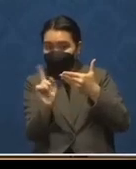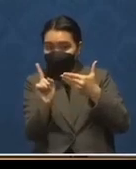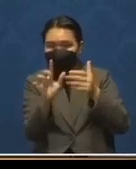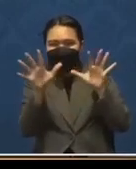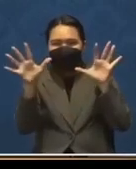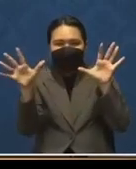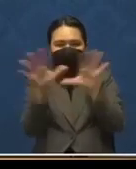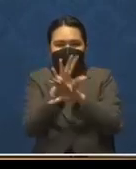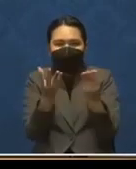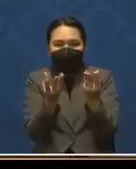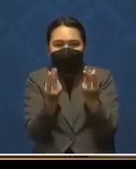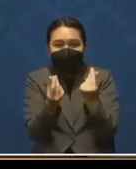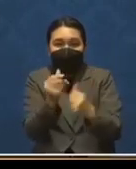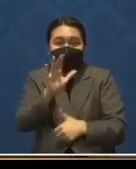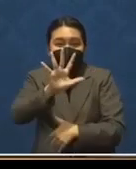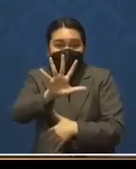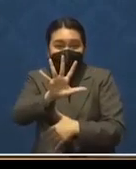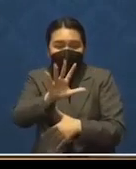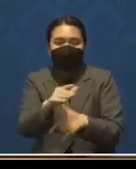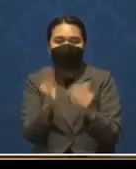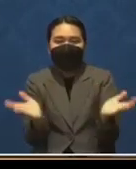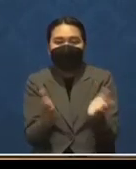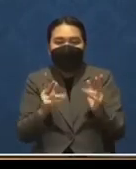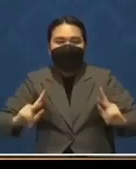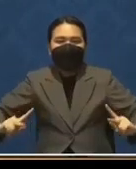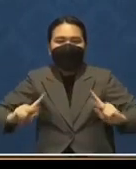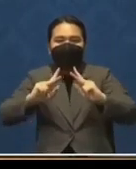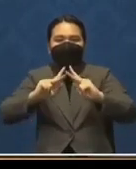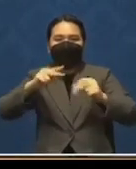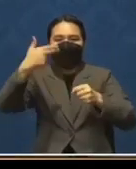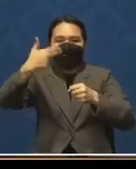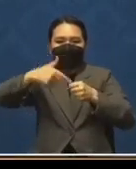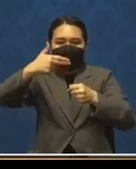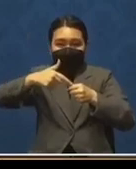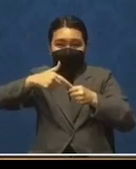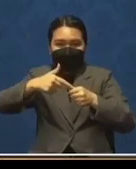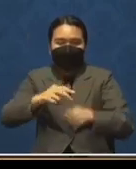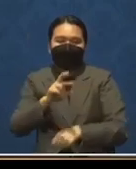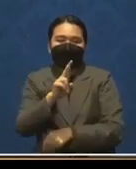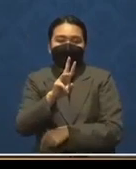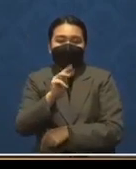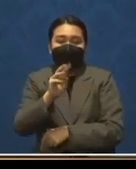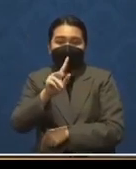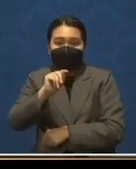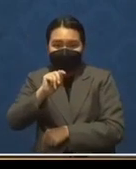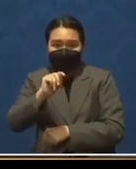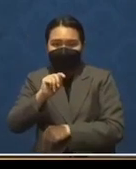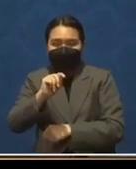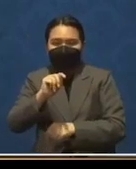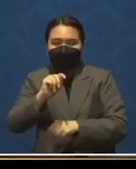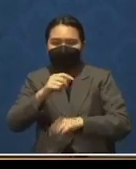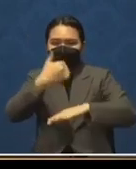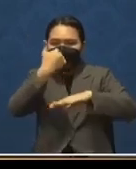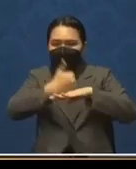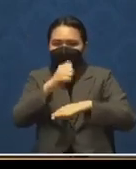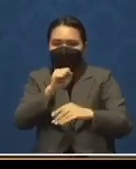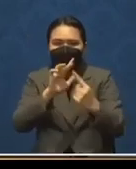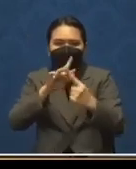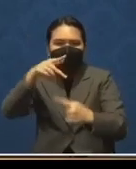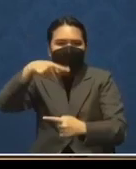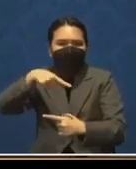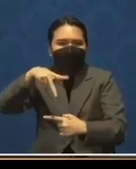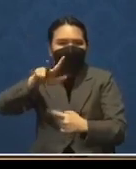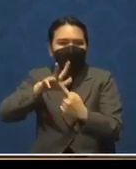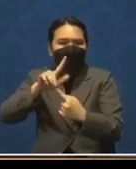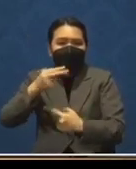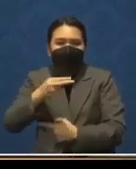5สนับสนุนโดยกระทรวงพลังงานรัฐมนตรีสุพัฒน์พงษ์อยู่ไหนอ่ะมาหน่อยเ